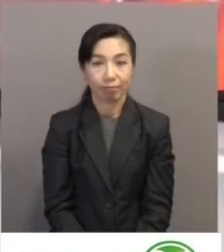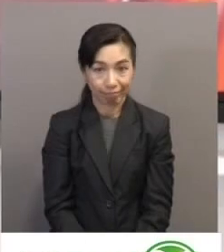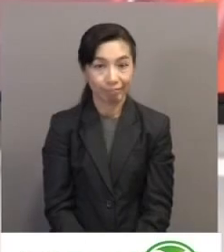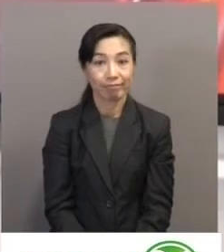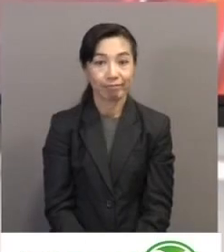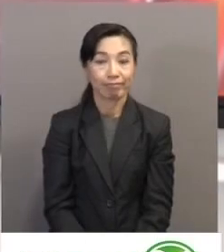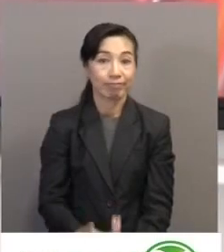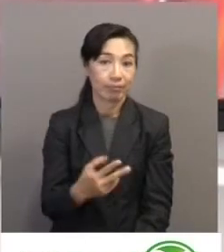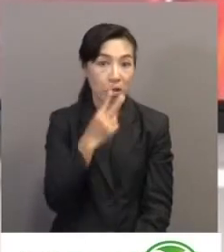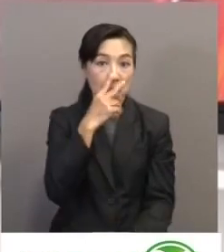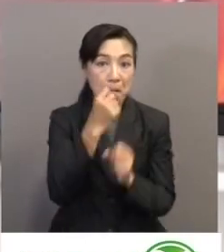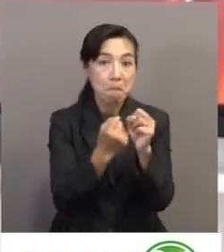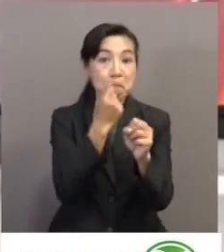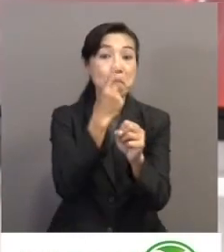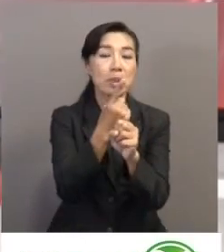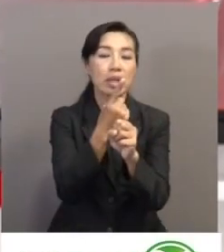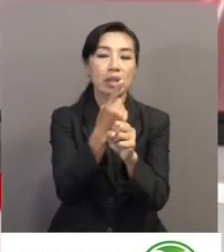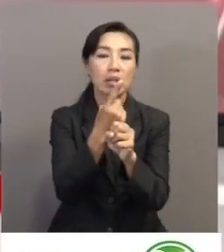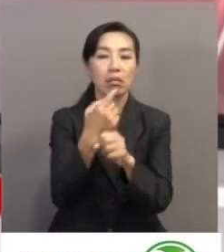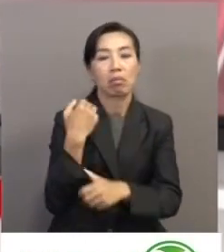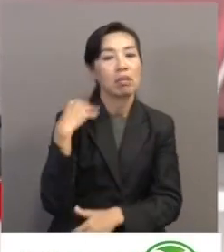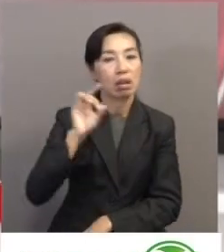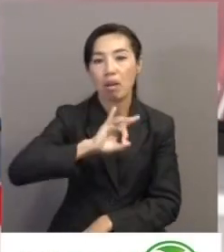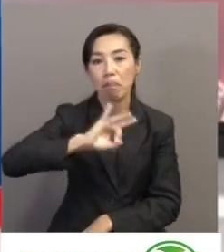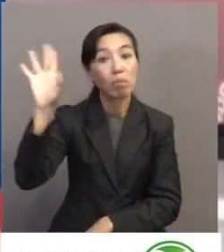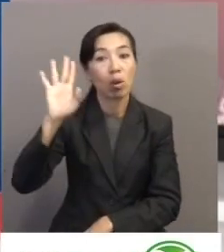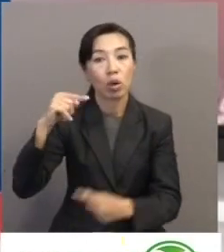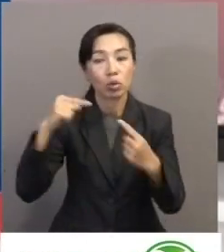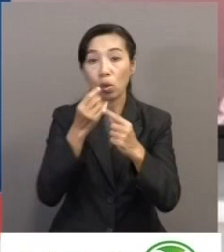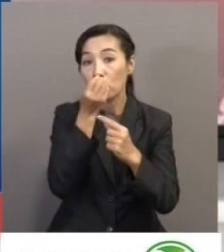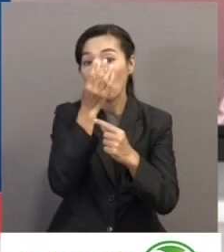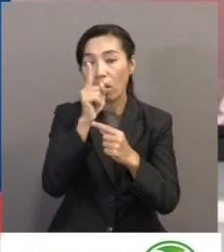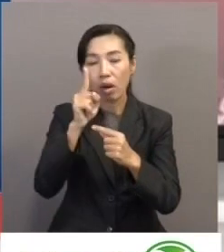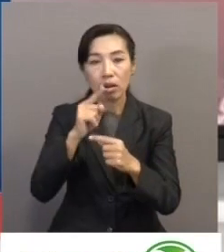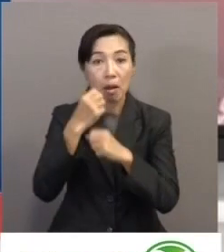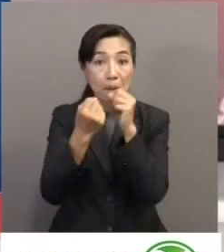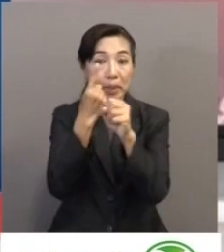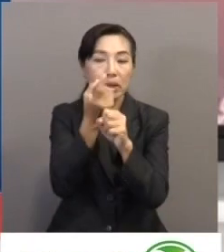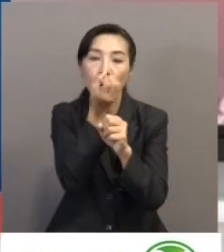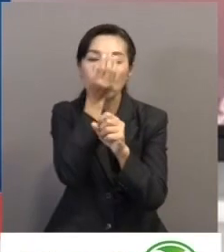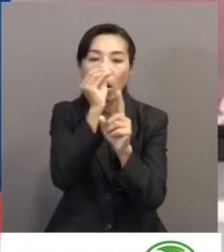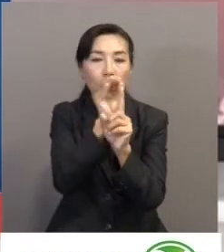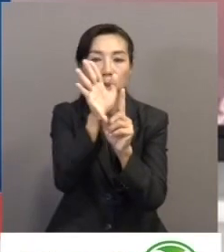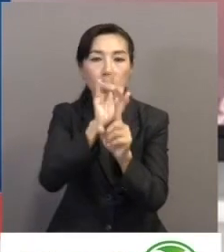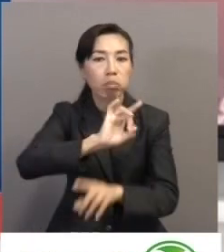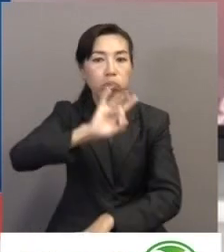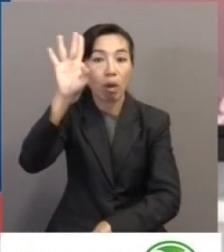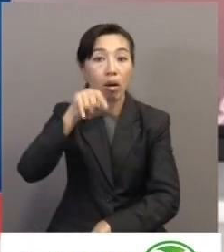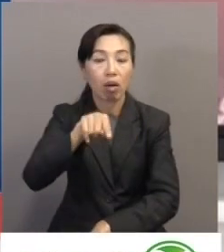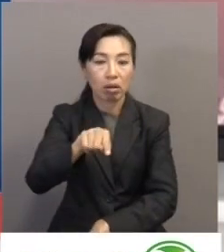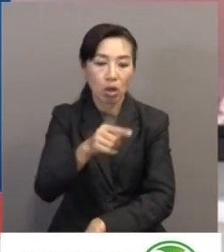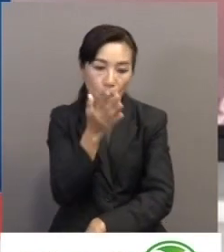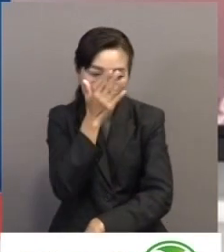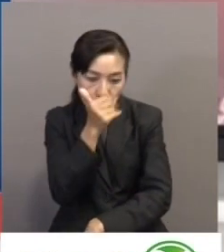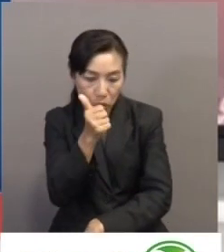ครับจะบอกว่า1ปีมีแค่ครั้งเดียวนะครับดอกข้าวพรรษานะครับ1ปีนี้จะออกดอกเพียงแค่ครั้งเดียวเท่านั้นสวยงามมากๆแล้วก็สามารถไปถวายพ